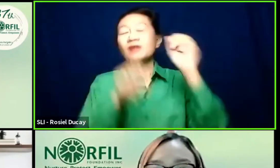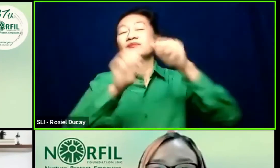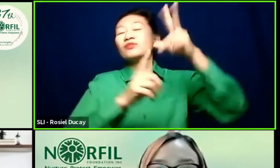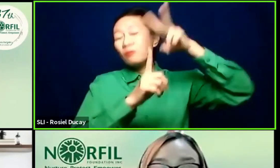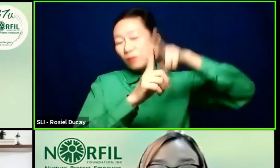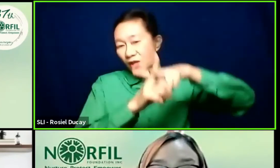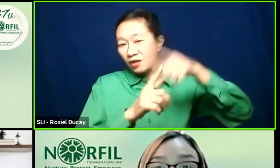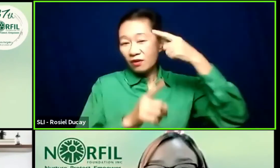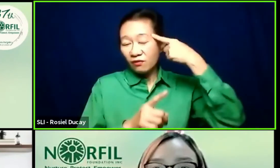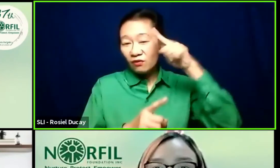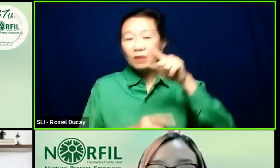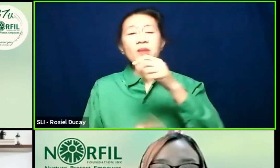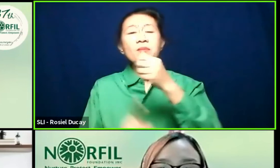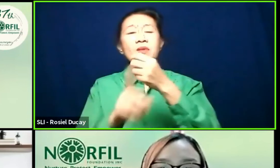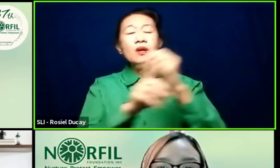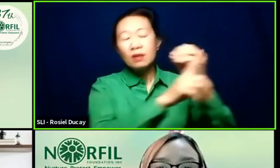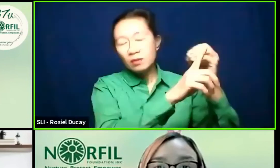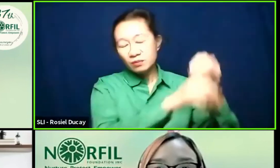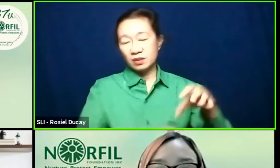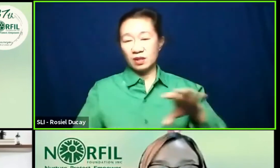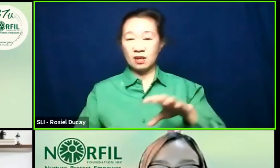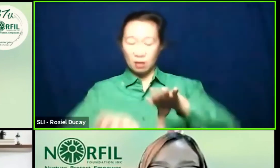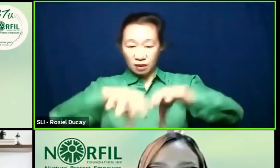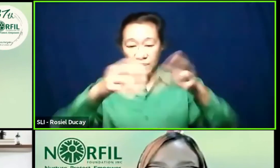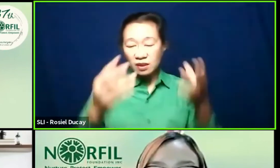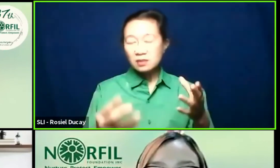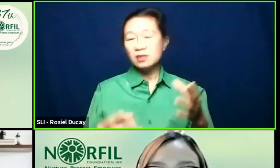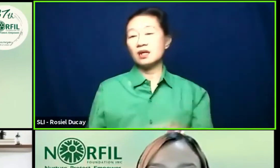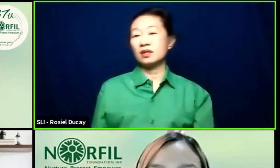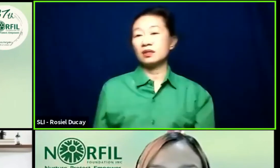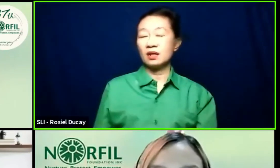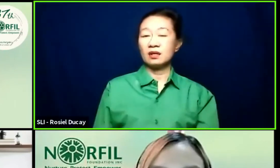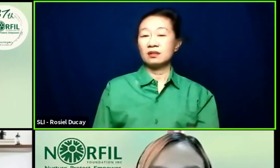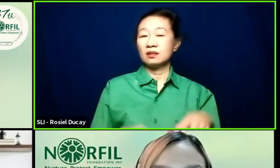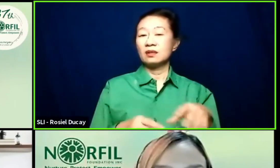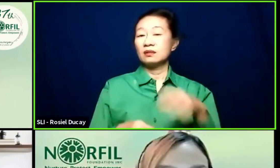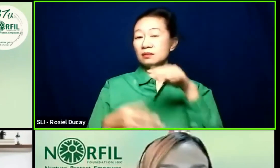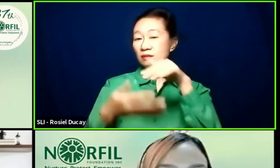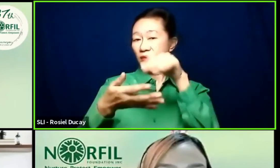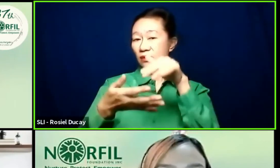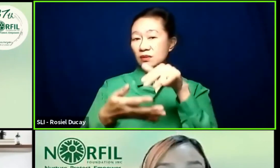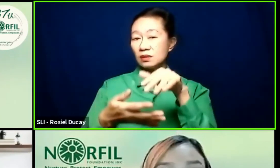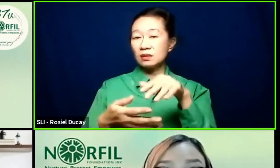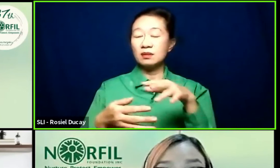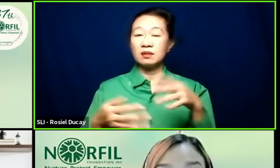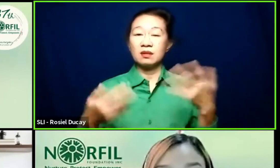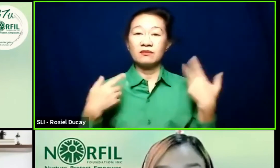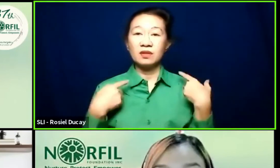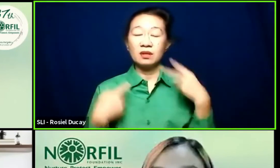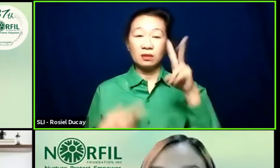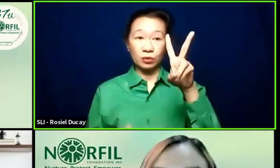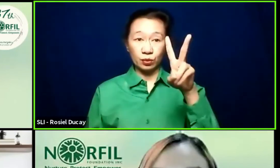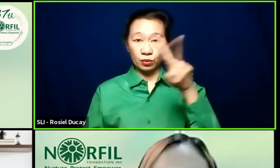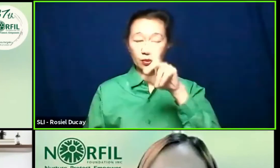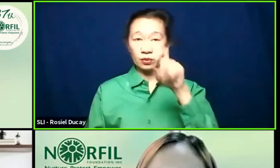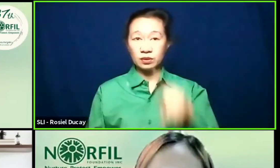sa kani-kanilang classes na hawak po. Ayan. So far po, meron po tayong 2 questions.